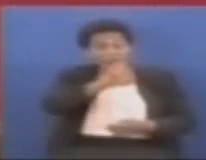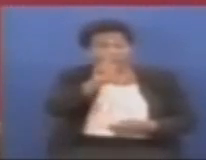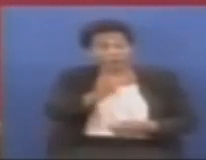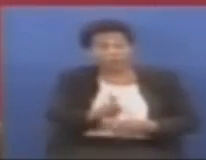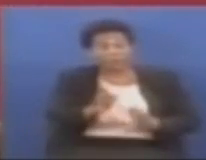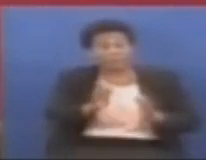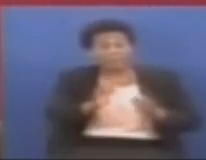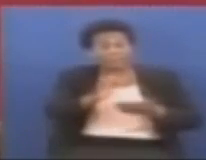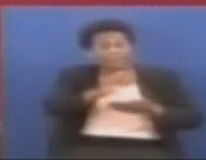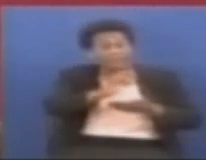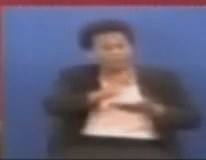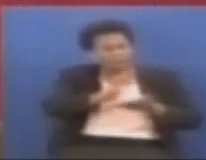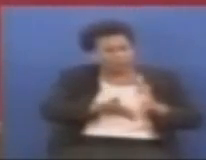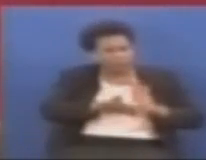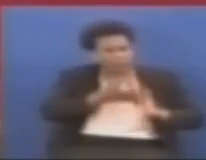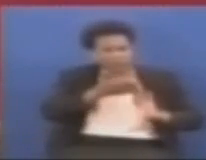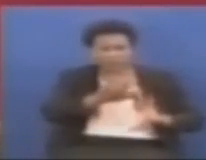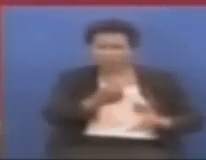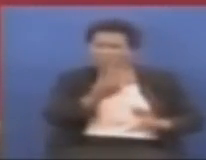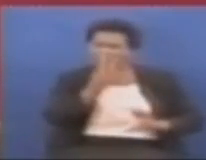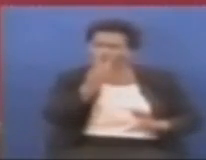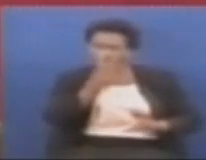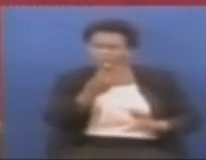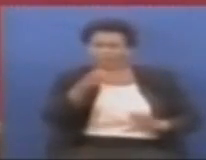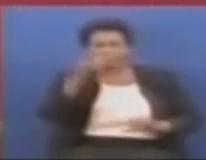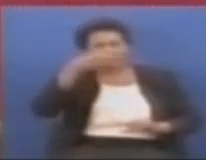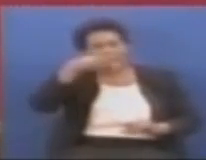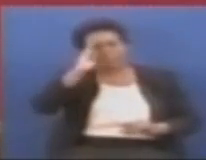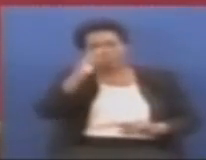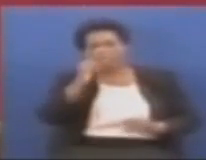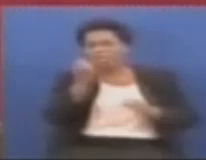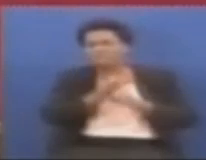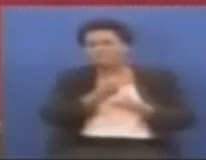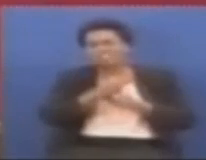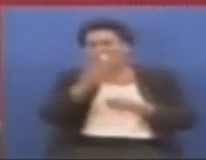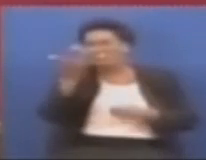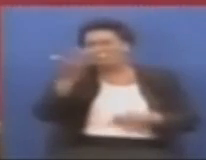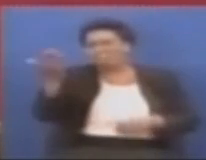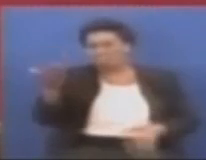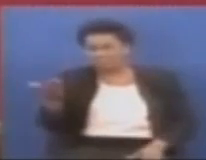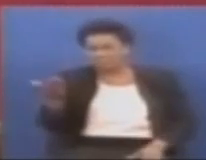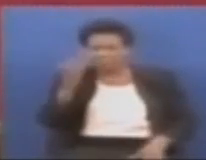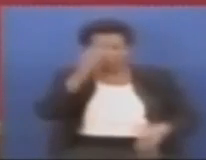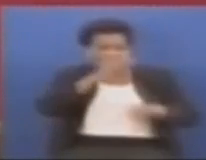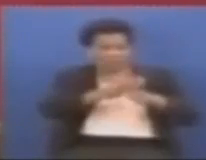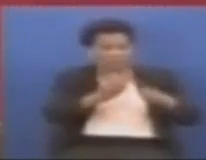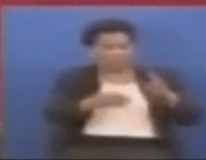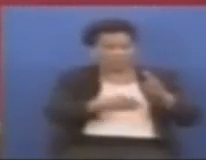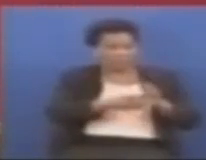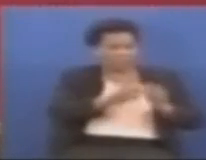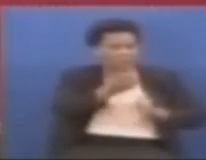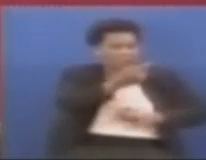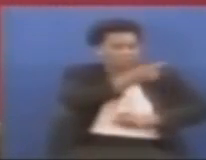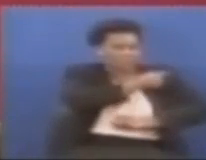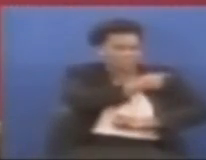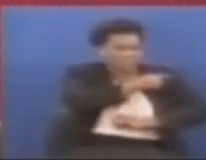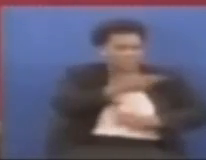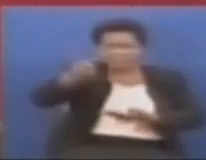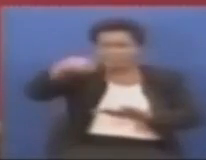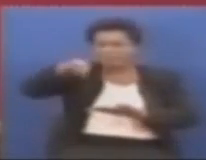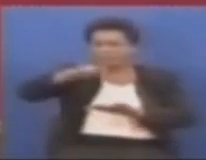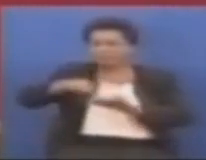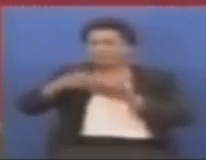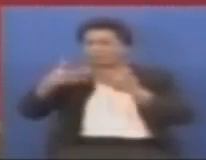ambazo zinafanywa na serikali katika kuhakikisha ujenzi wa vituo vya afya, hospitali pamoja na zahanati. Ndio maana katika majibu